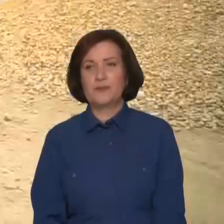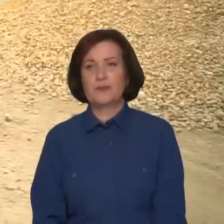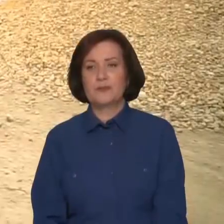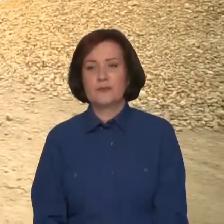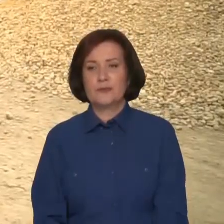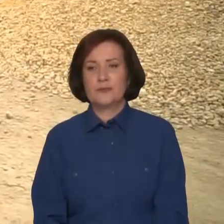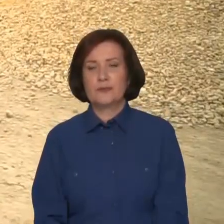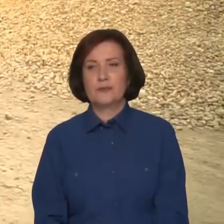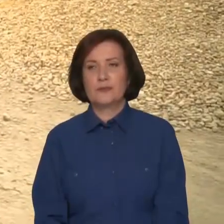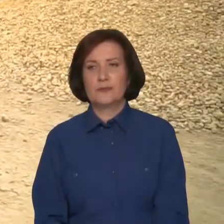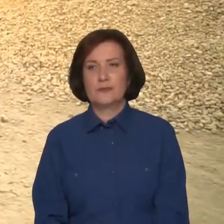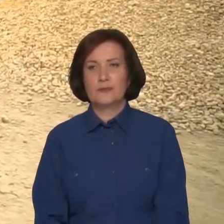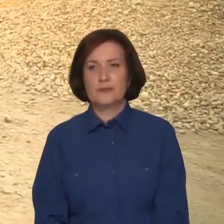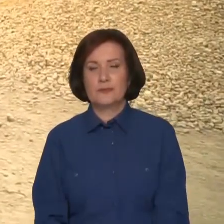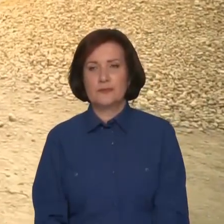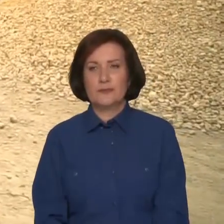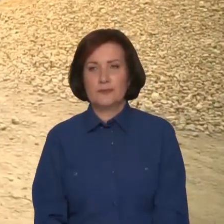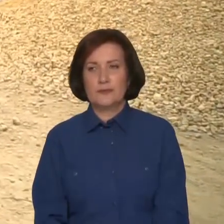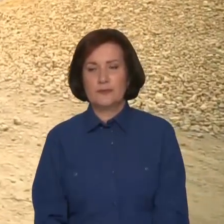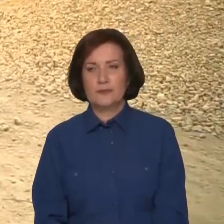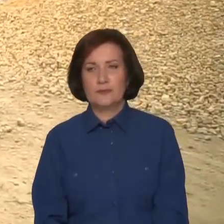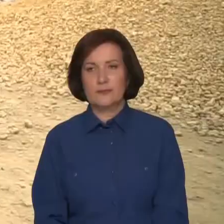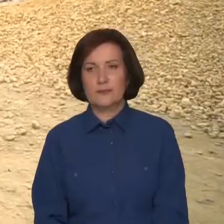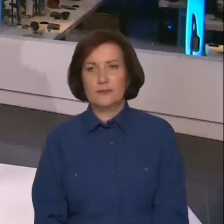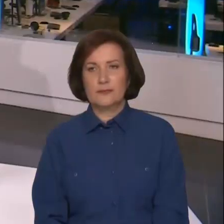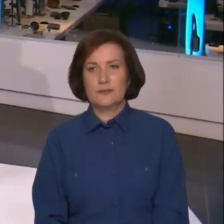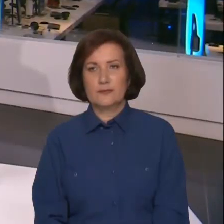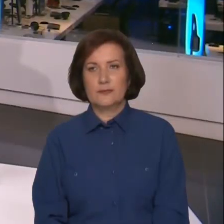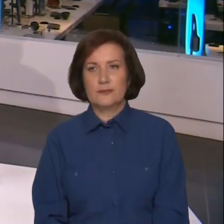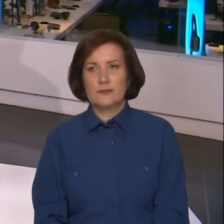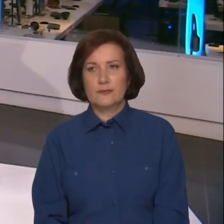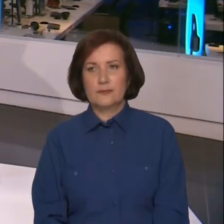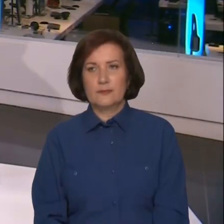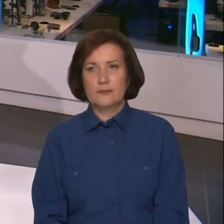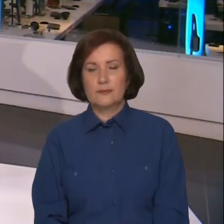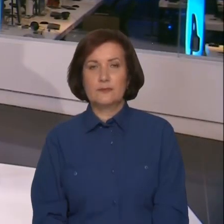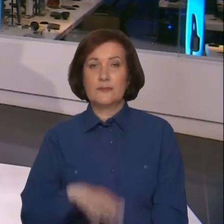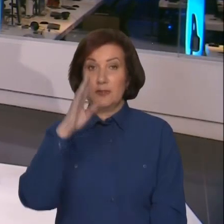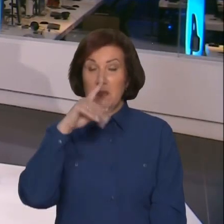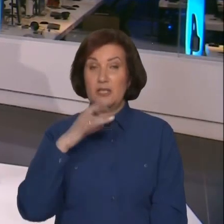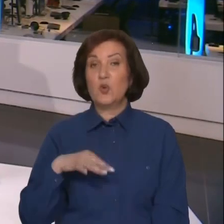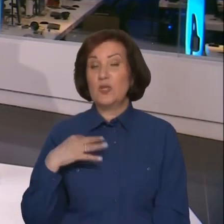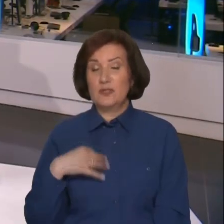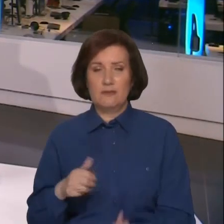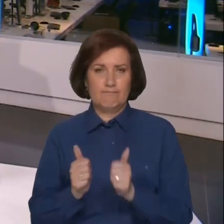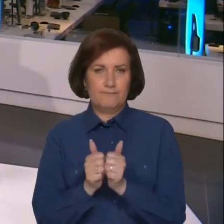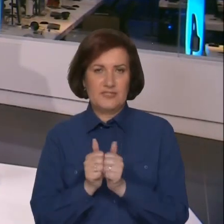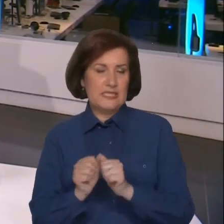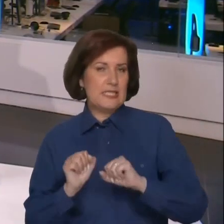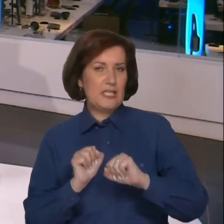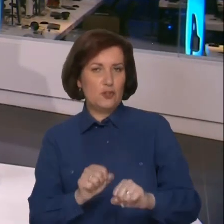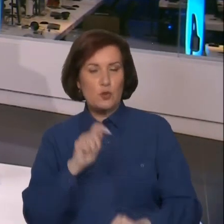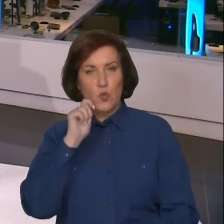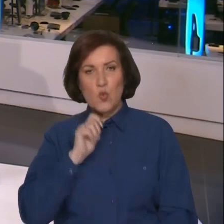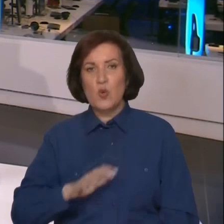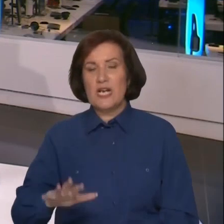Анастасія Муратова, Тарас Ібрагімов. Єдині новини на Суспільному. Батько і сина пліч-опліч захищають